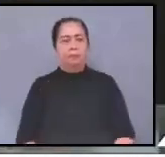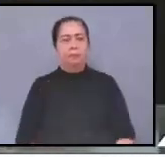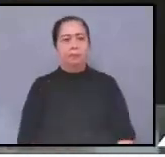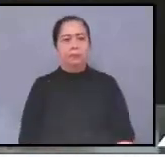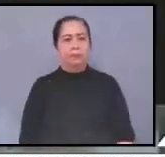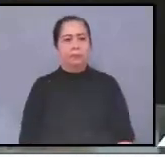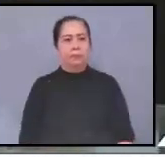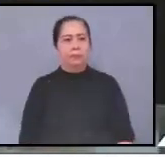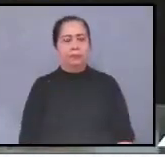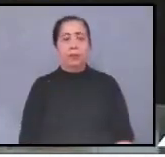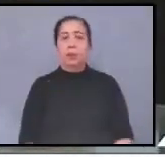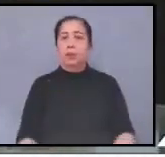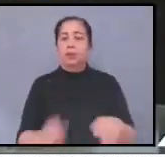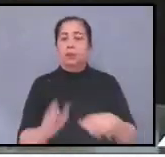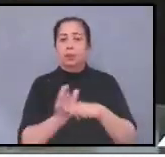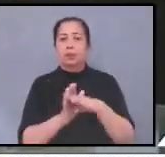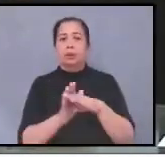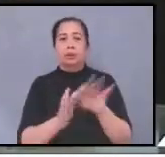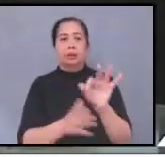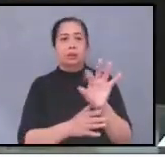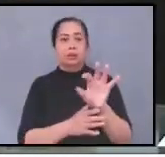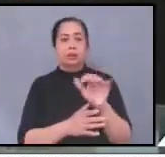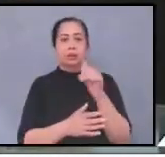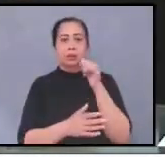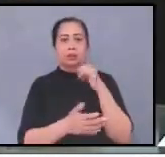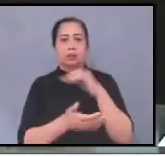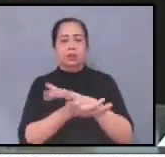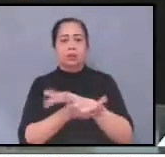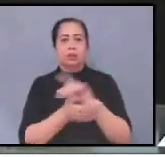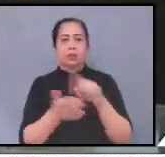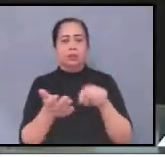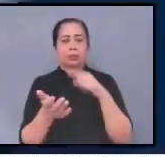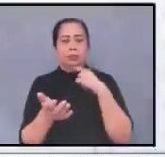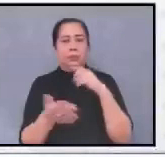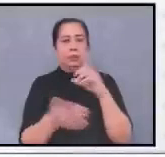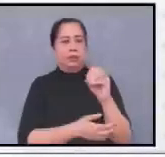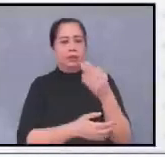Tumaas ang kaso ng COVID-19 kahapon. Sa huling tala ng Health Department, nasa